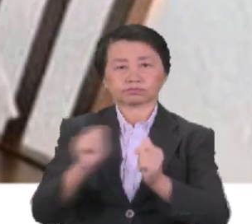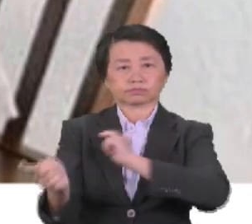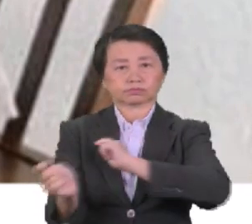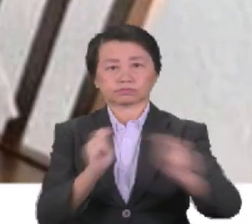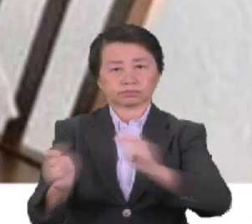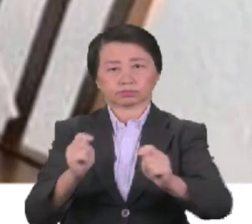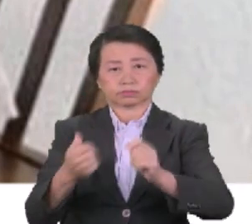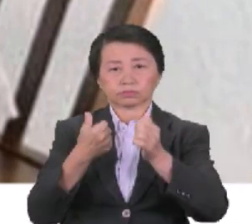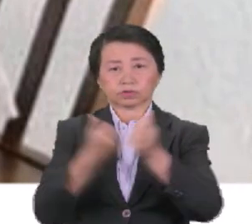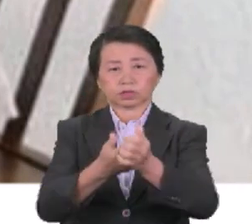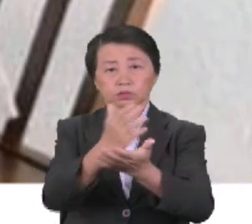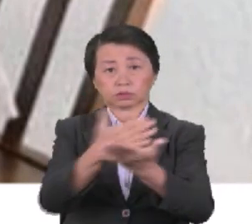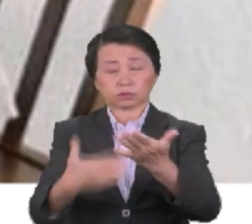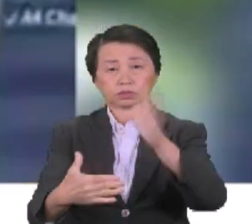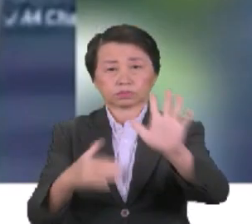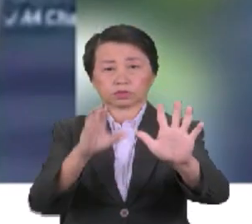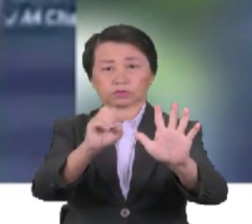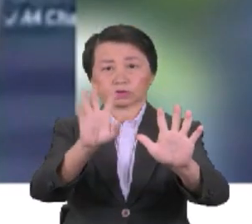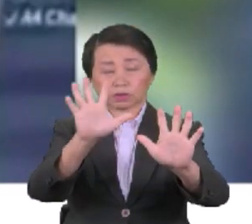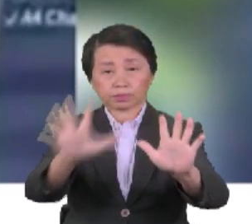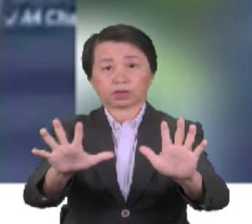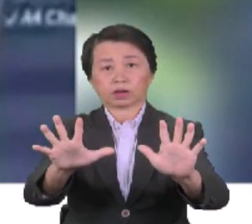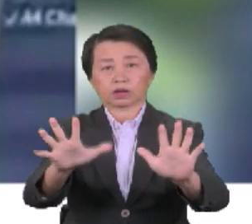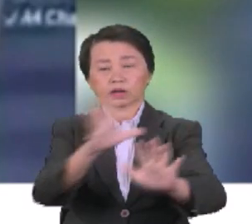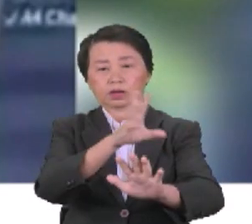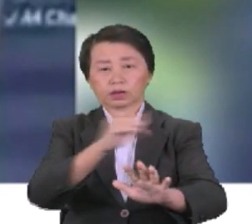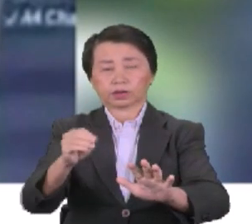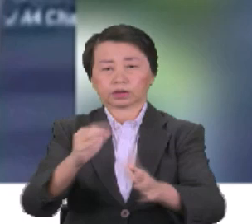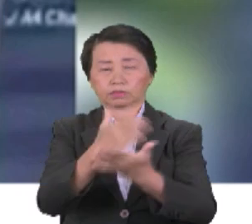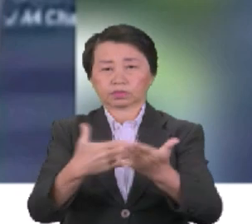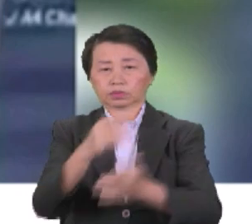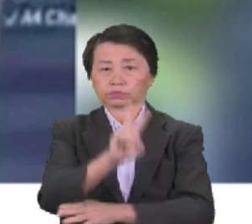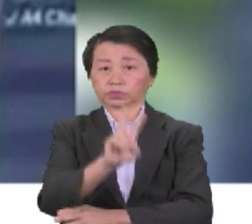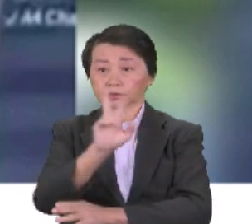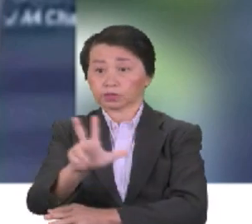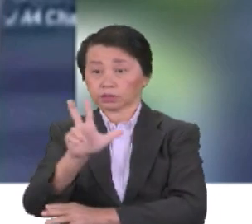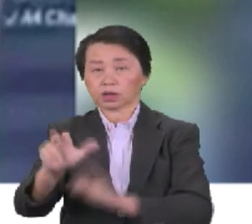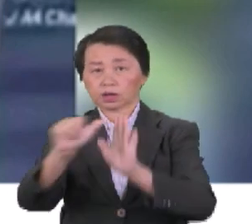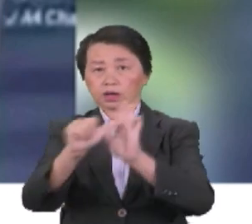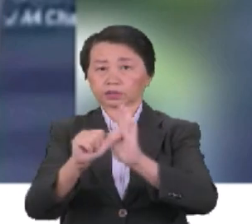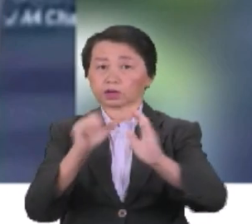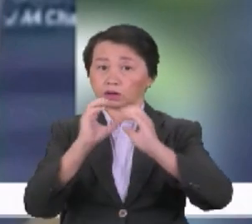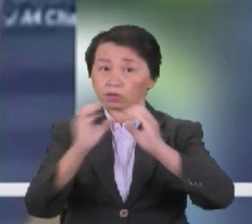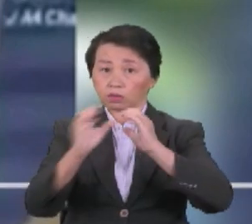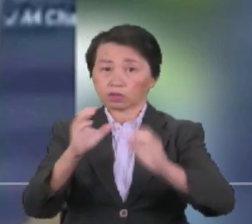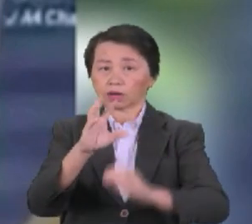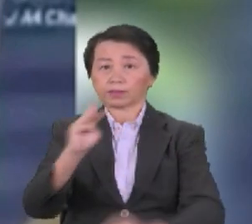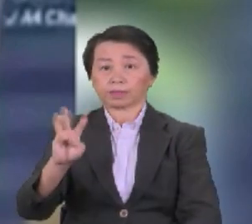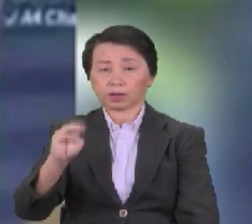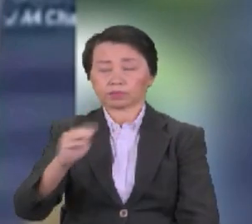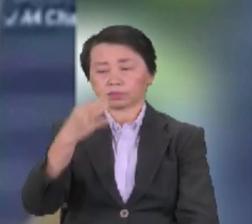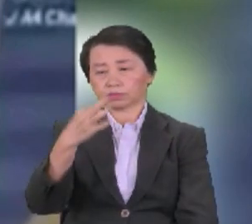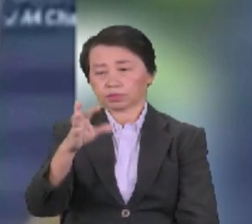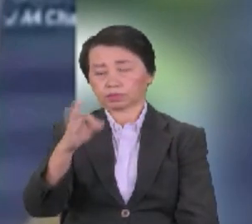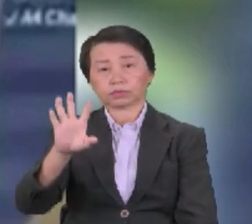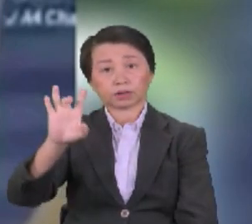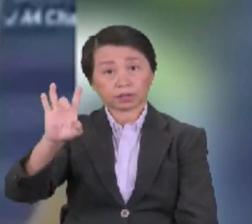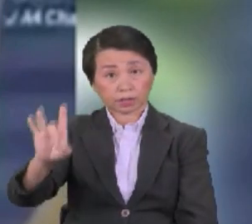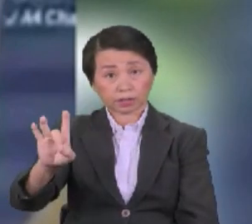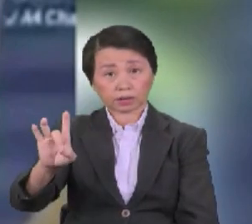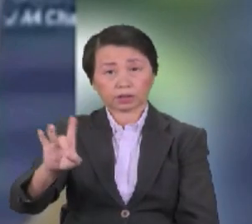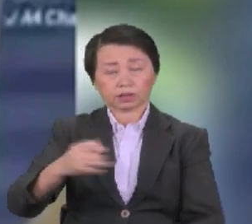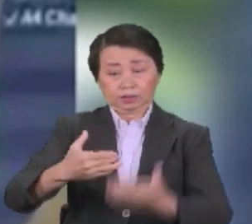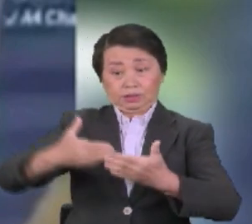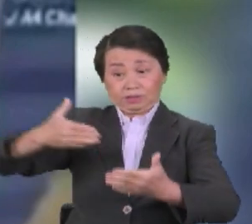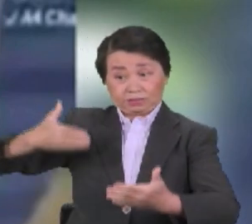tindakan mengikut Seksyen 505 Kanun Keseksaan dan Seksyen 233 Akta Komunikasi dan Multimedia 1998.